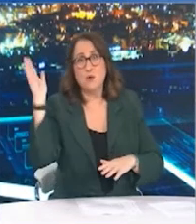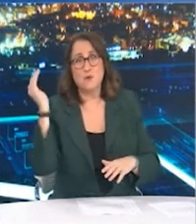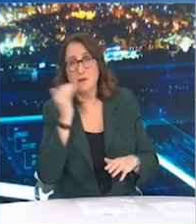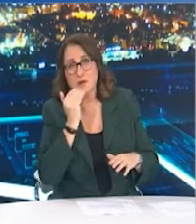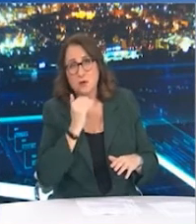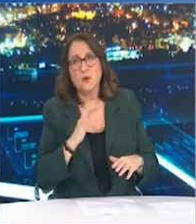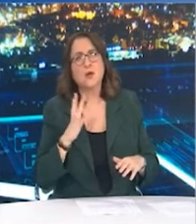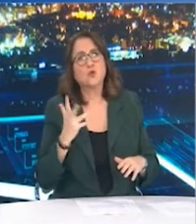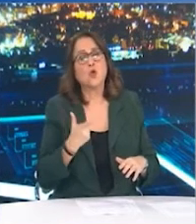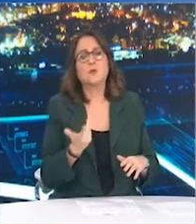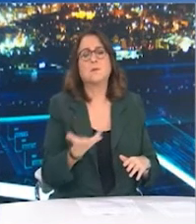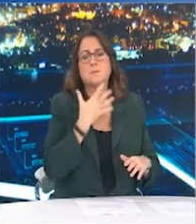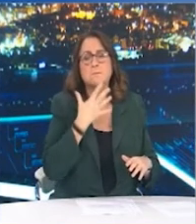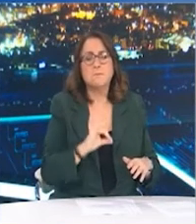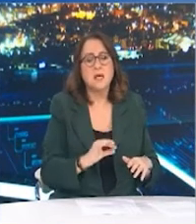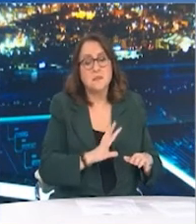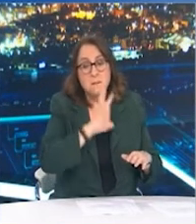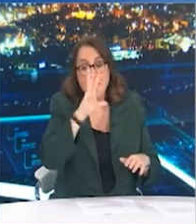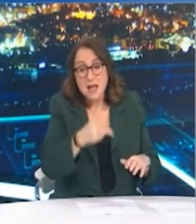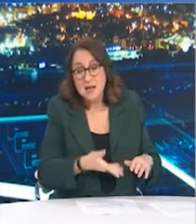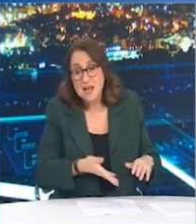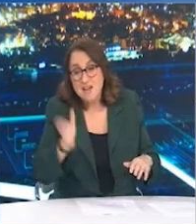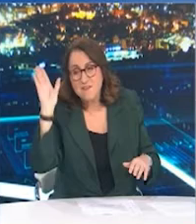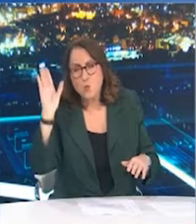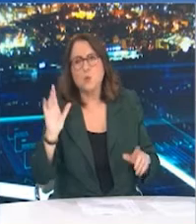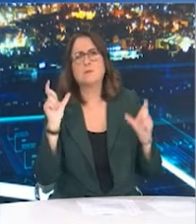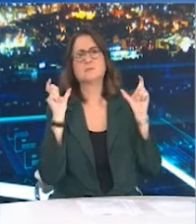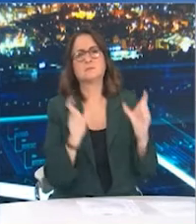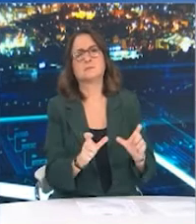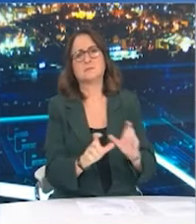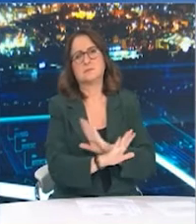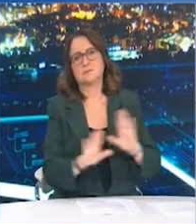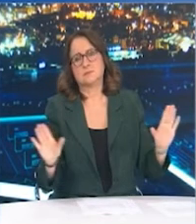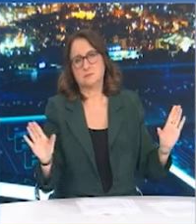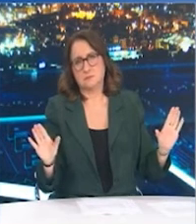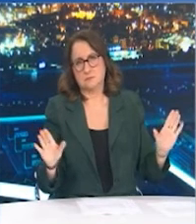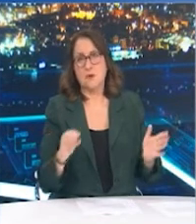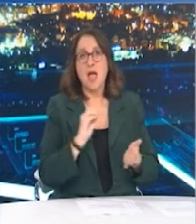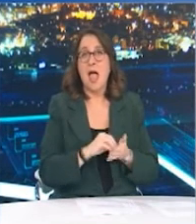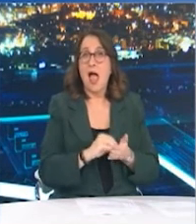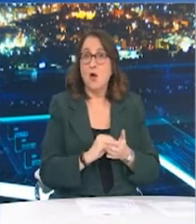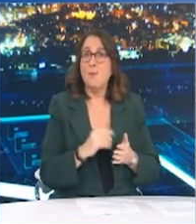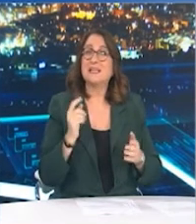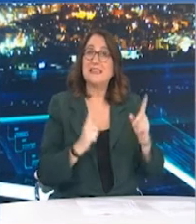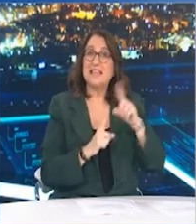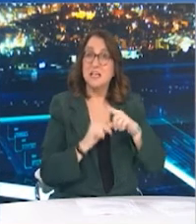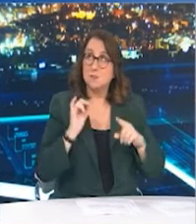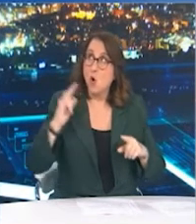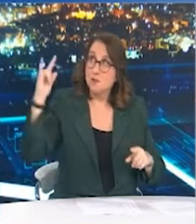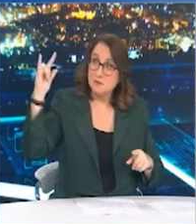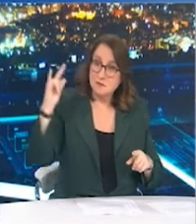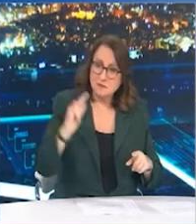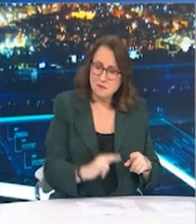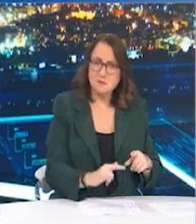χρονικό διάστημα, δηλαδή μέχρι την αναχώρησή τους. Στους επιβάτες εξωτερικού επιπρόσθετα γίνεται και δειγματοληπτικός έλεγχος rapid test κατά την άφιξή τους βάσει